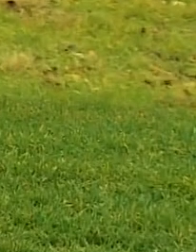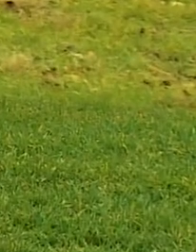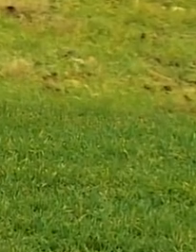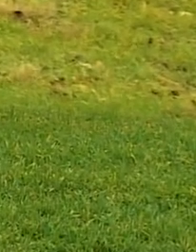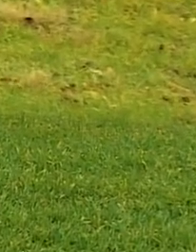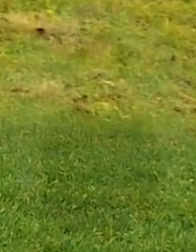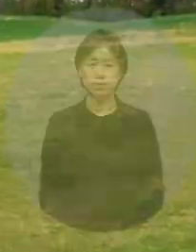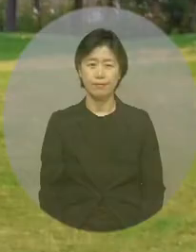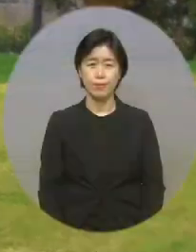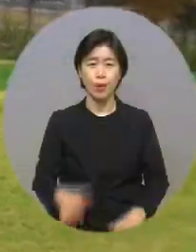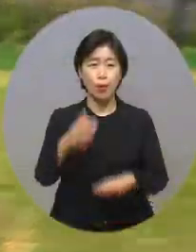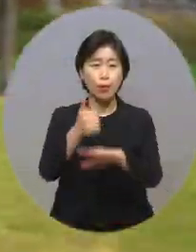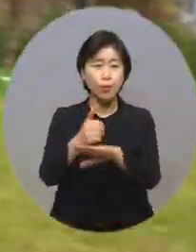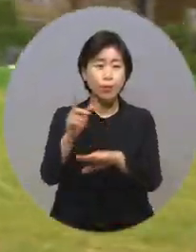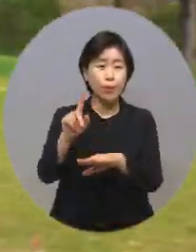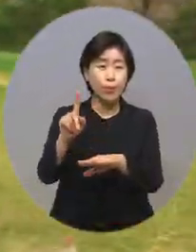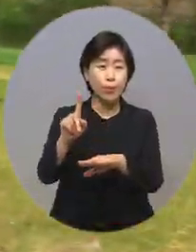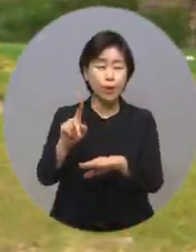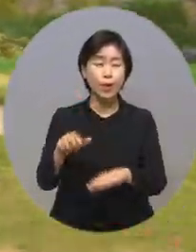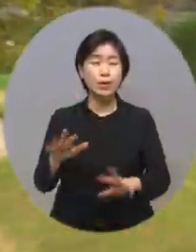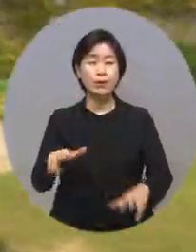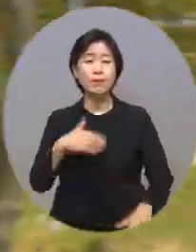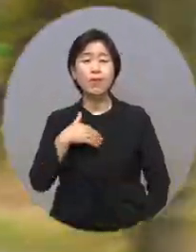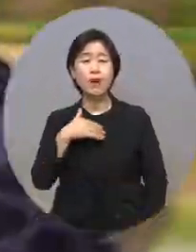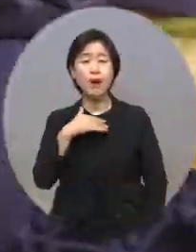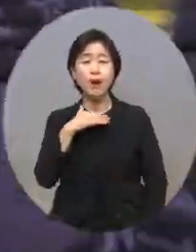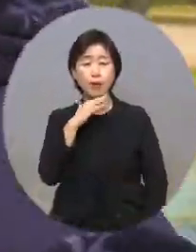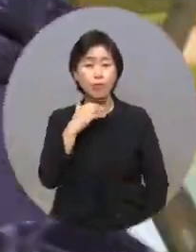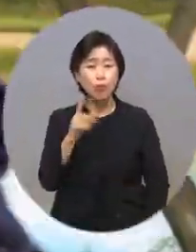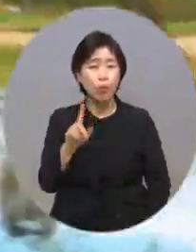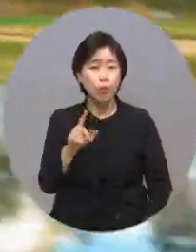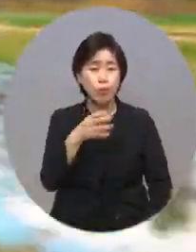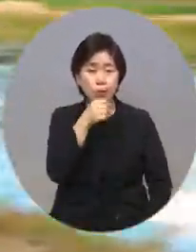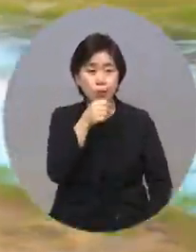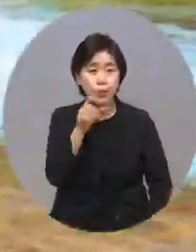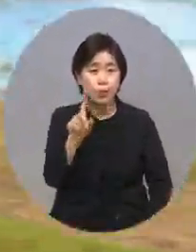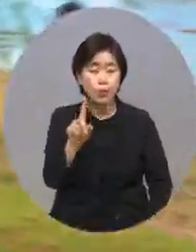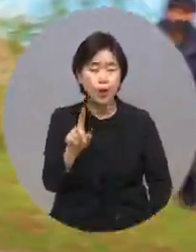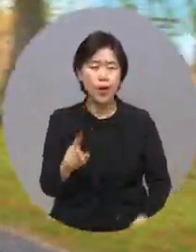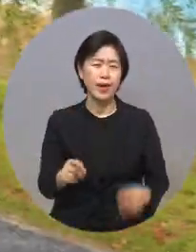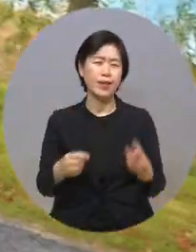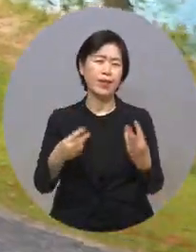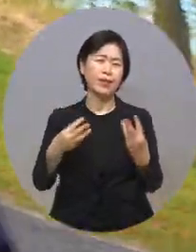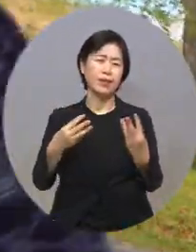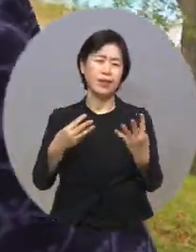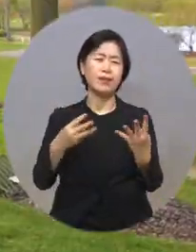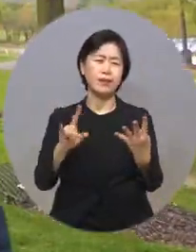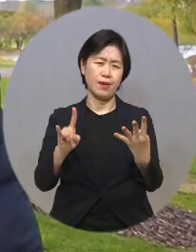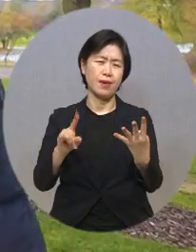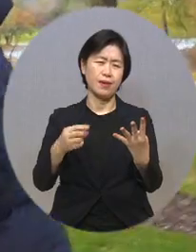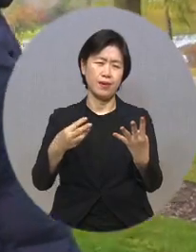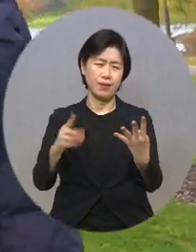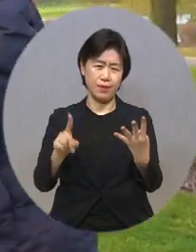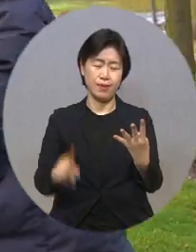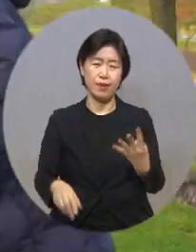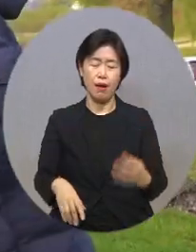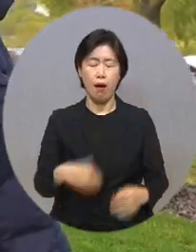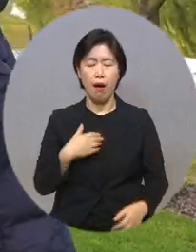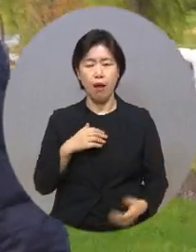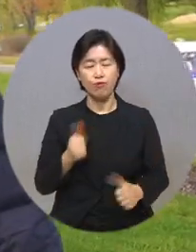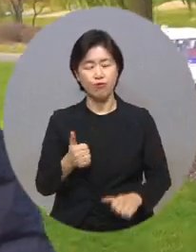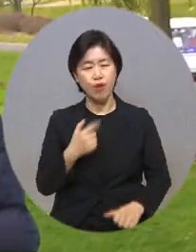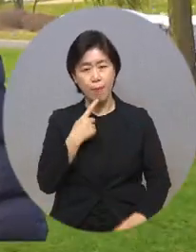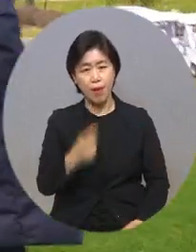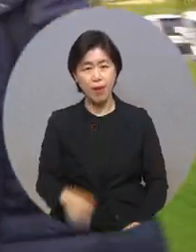어떻게 됐어요? 나 지금 몇 타예요? 네 타입니다. 와, 죽을 뻔했어요. 근데 나올 수